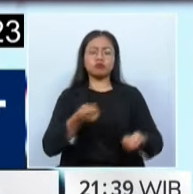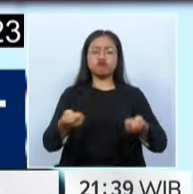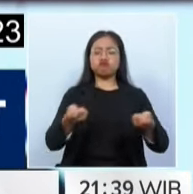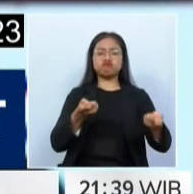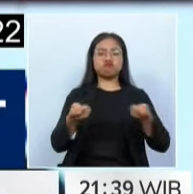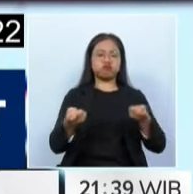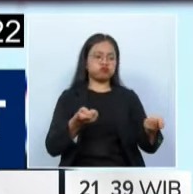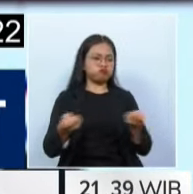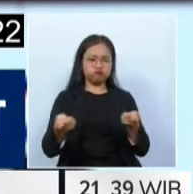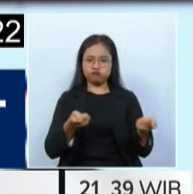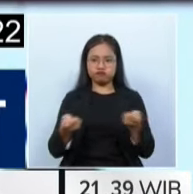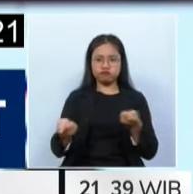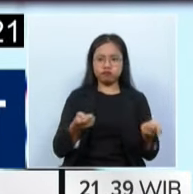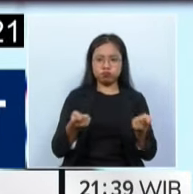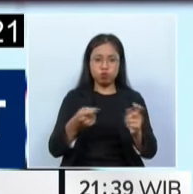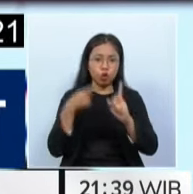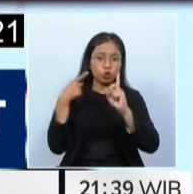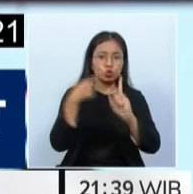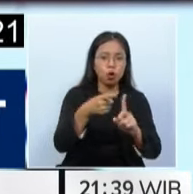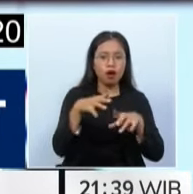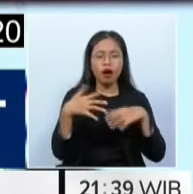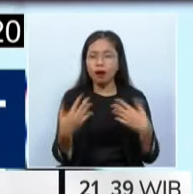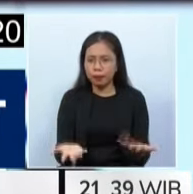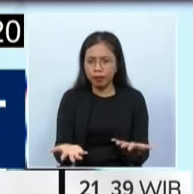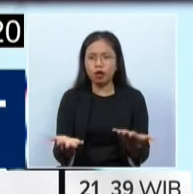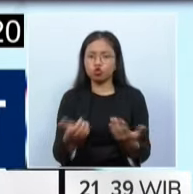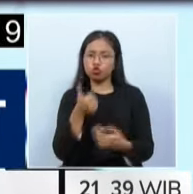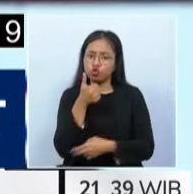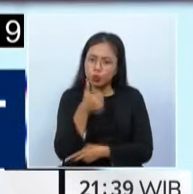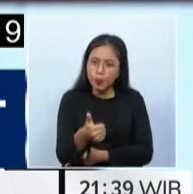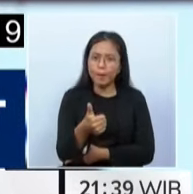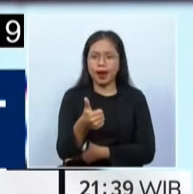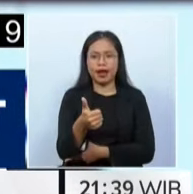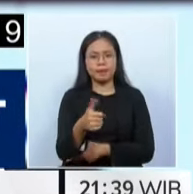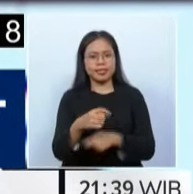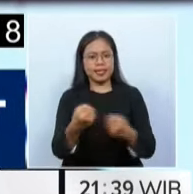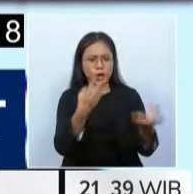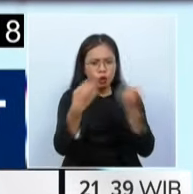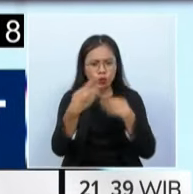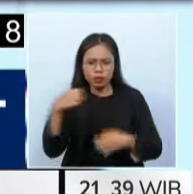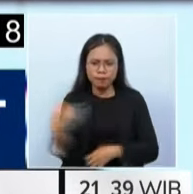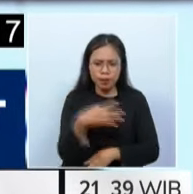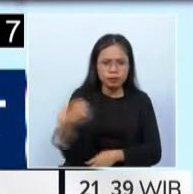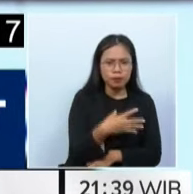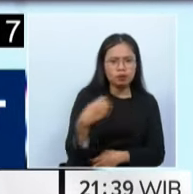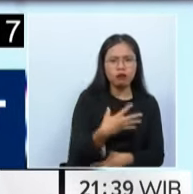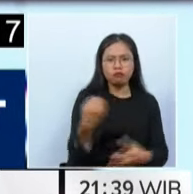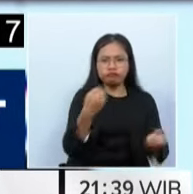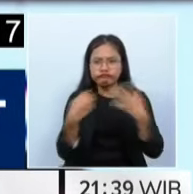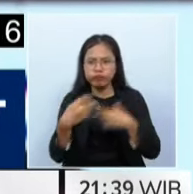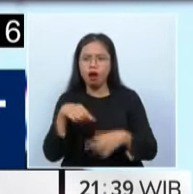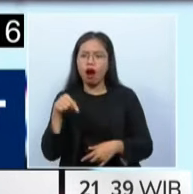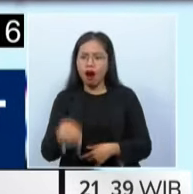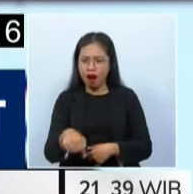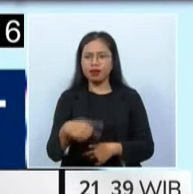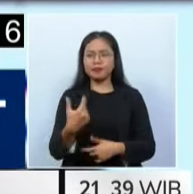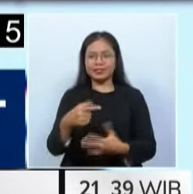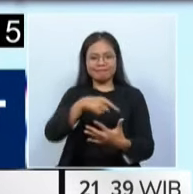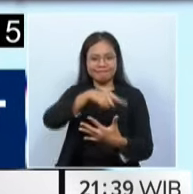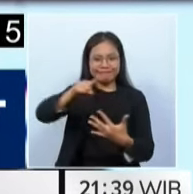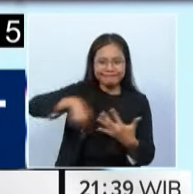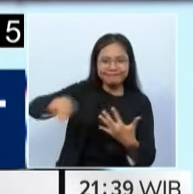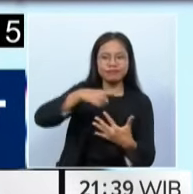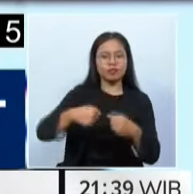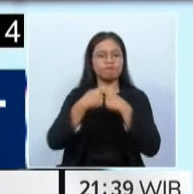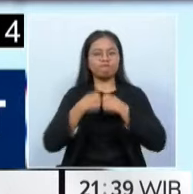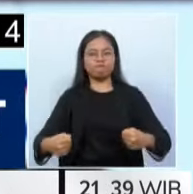mempercepat reaksi dan memperpendek rentang kendali dan rentang komando saya